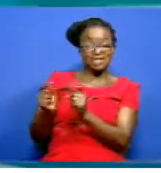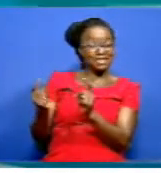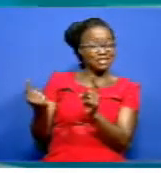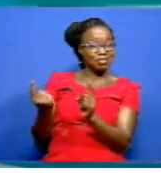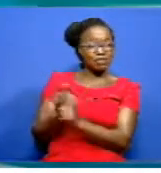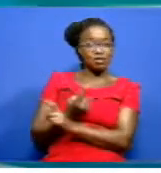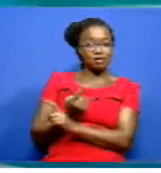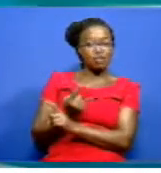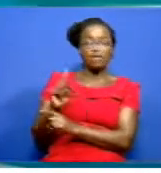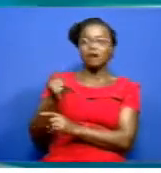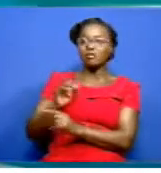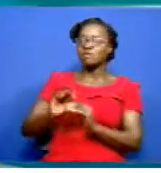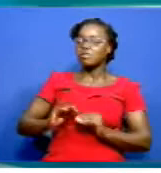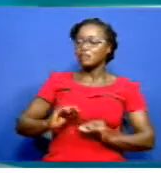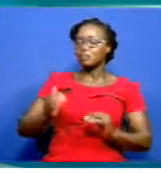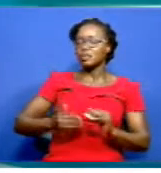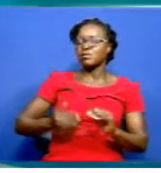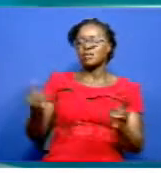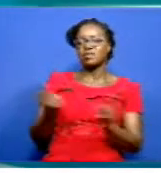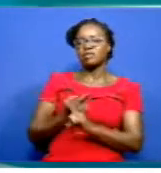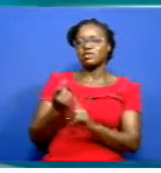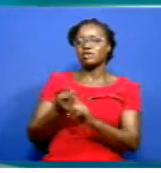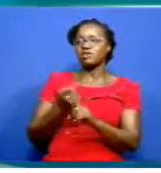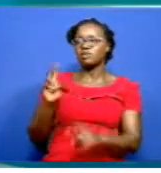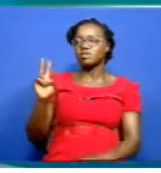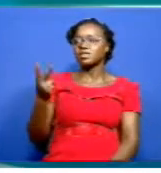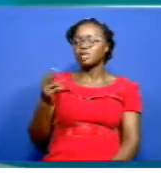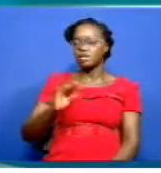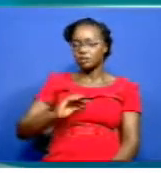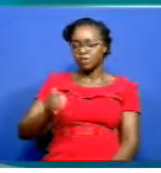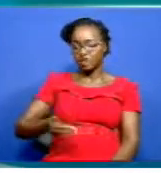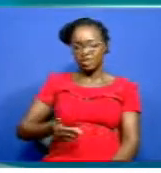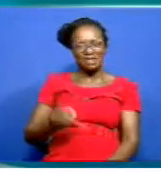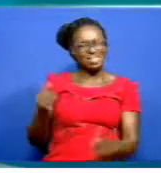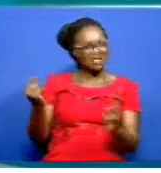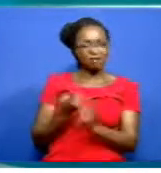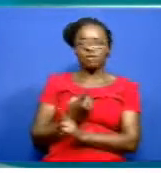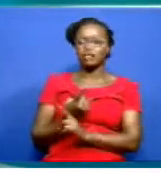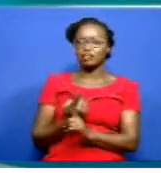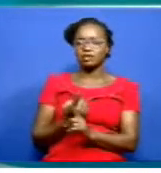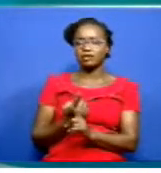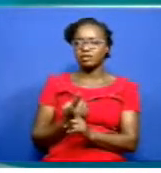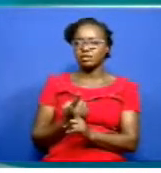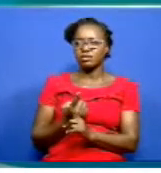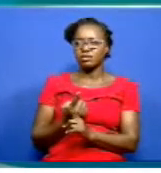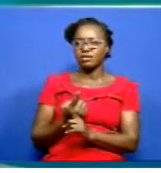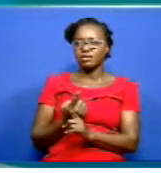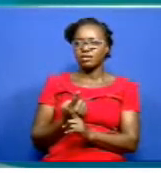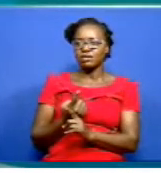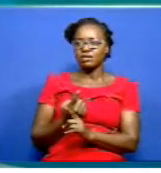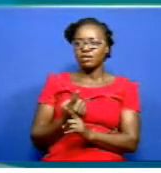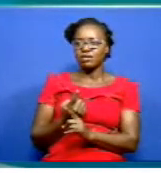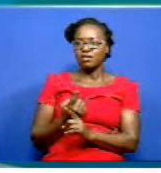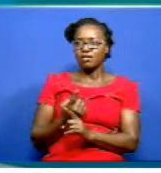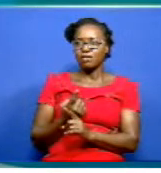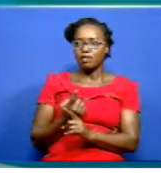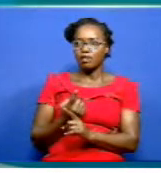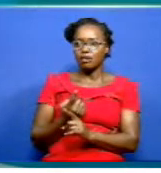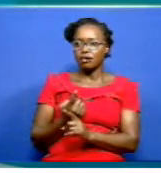mimba ya kwanza haitakuwa sawa na ya pili. Hivyo ni vitu viwili tofauti, so reaction huwa tofauti. Na